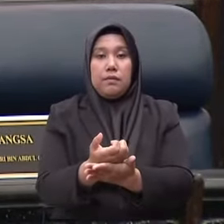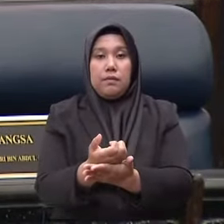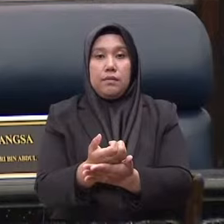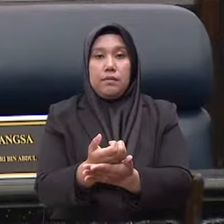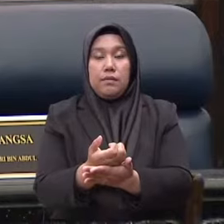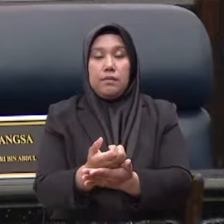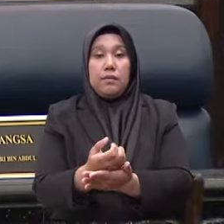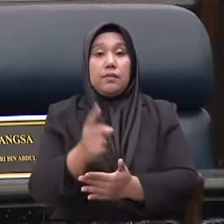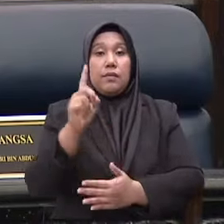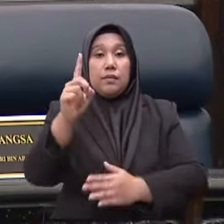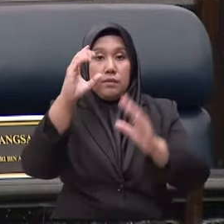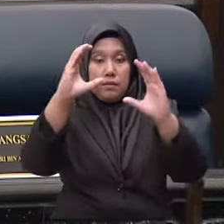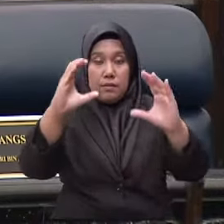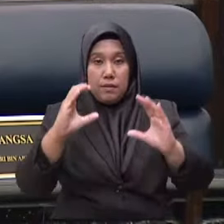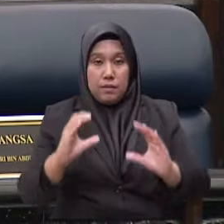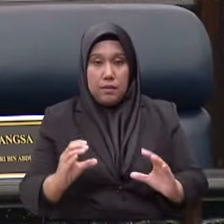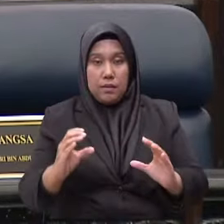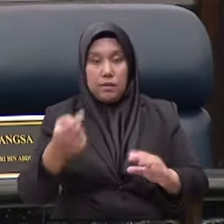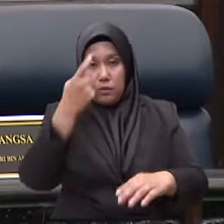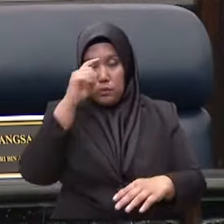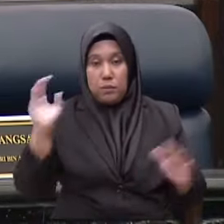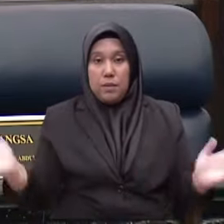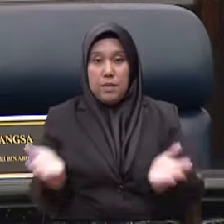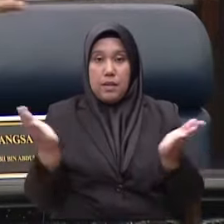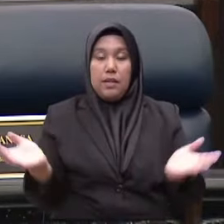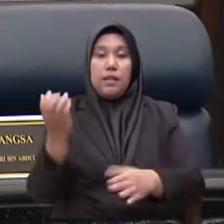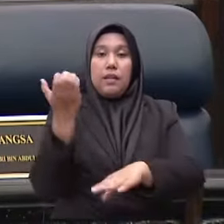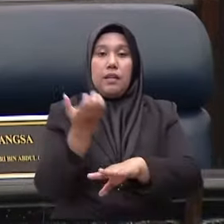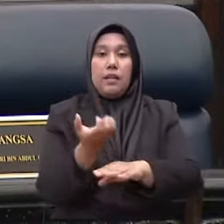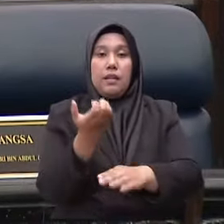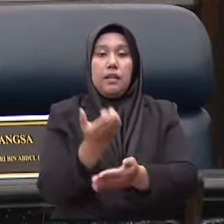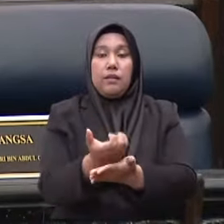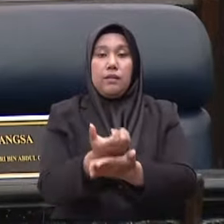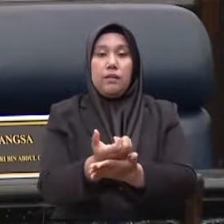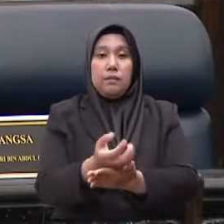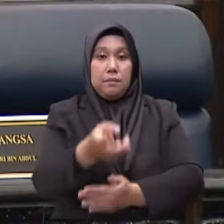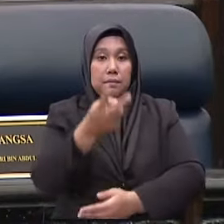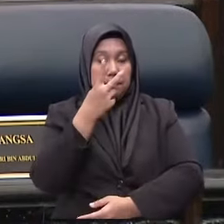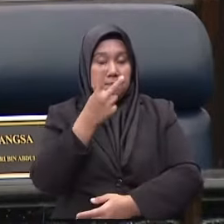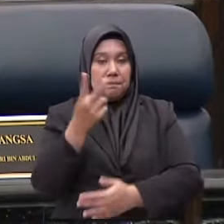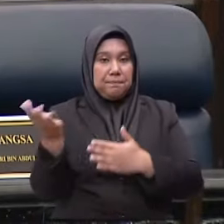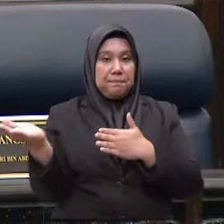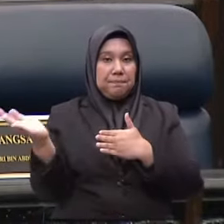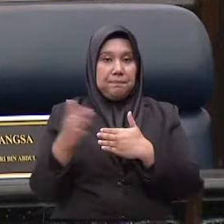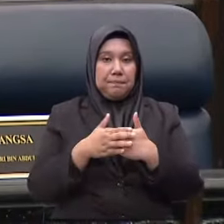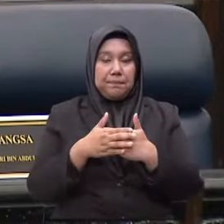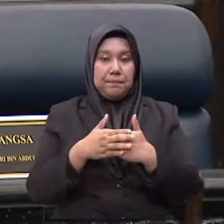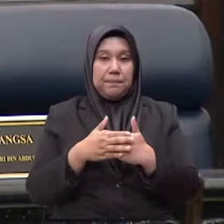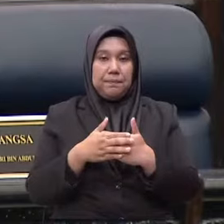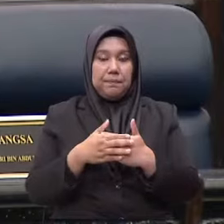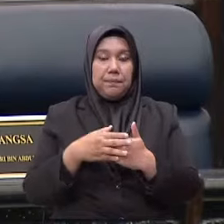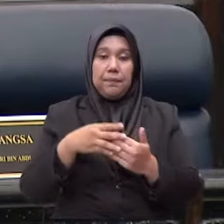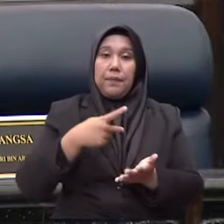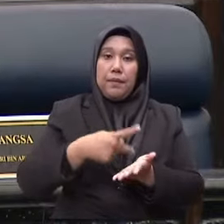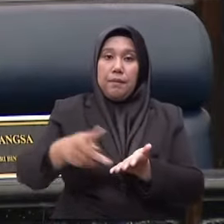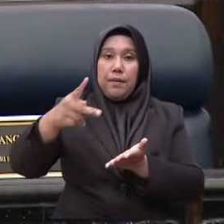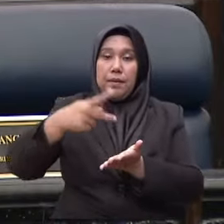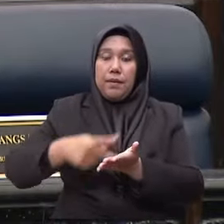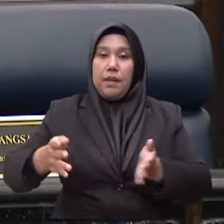ini boleh kita merancakkan ekonomi ialah melihat semula dari segi perbelanjaan